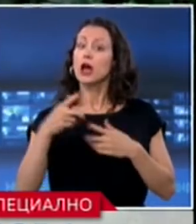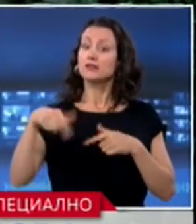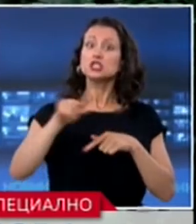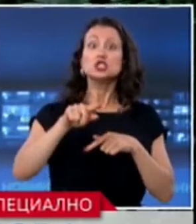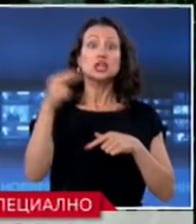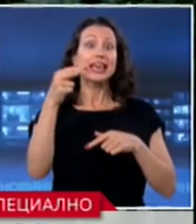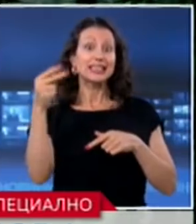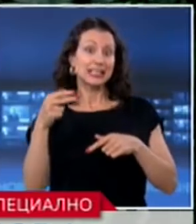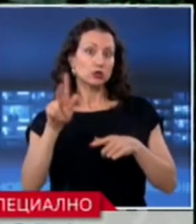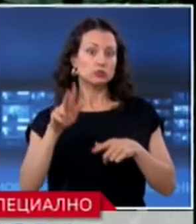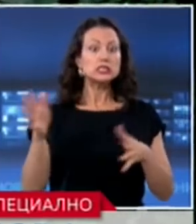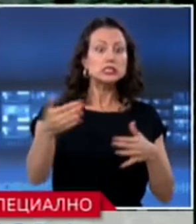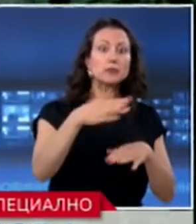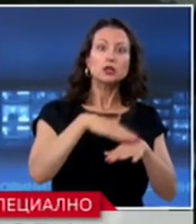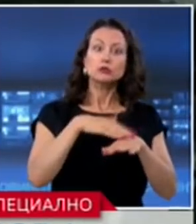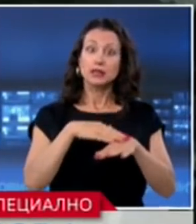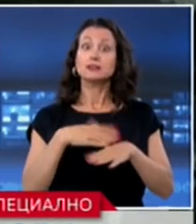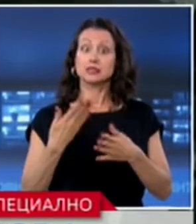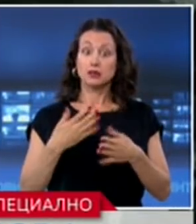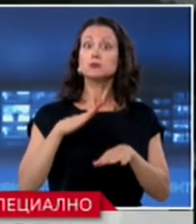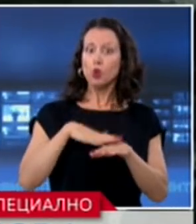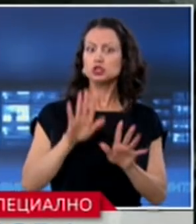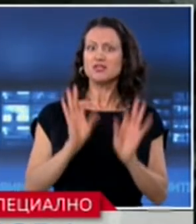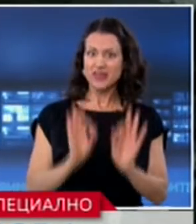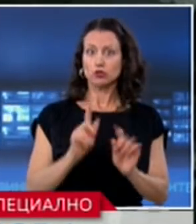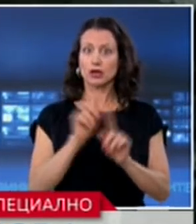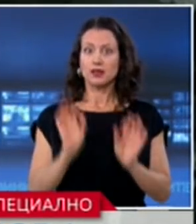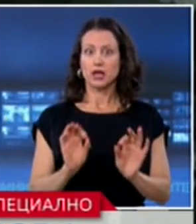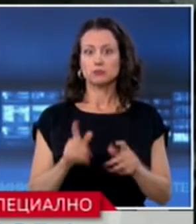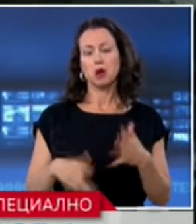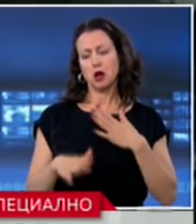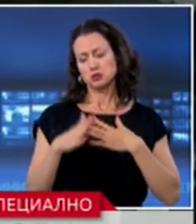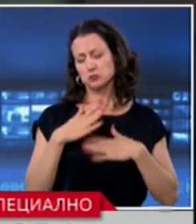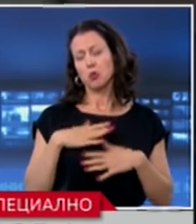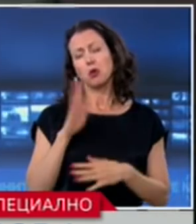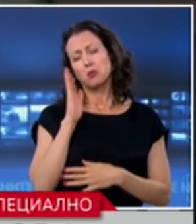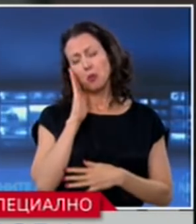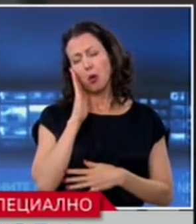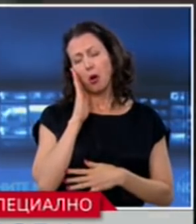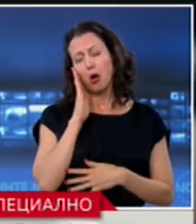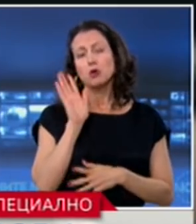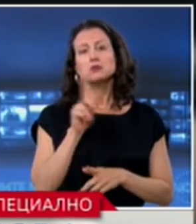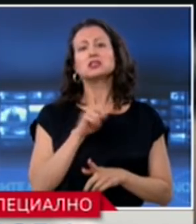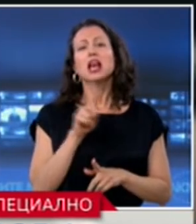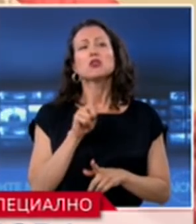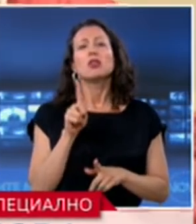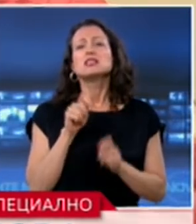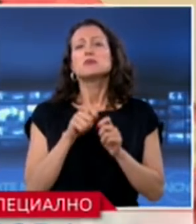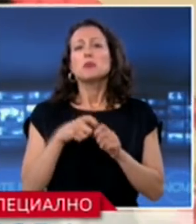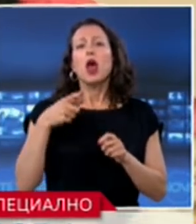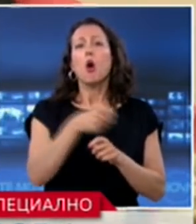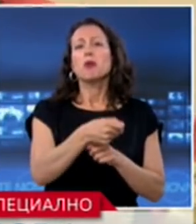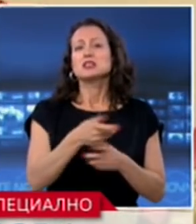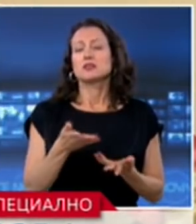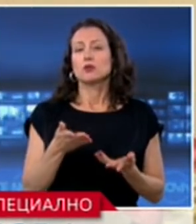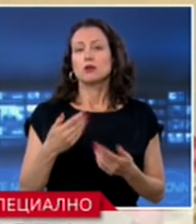да събират нови доказателства. Спаси спокойно, все едно не съм направил никакво убийство. Помниш ли си първото убийство? Първото